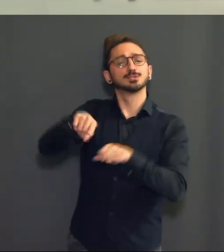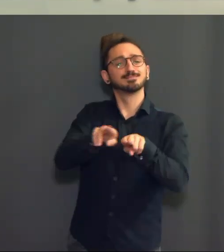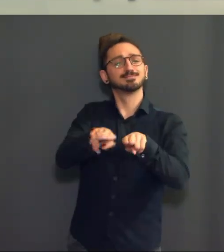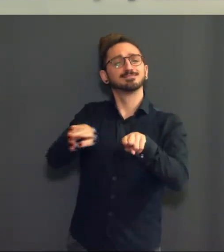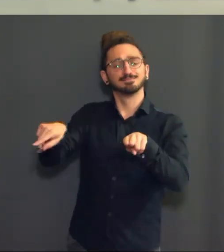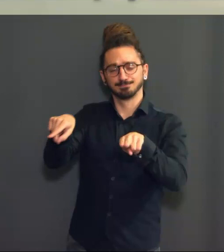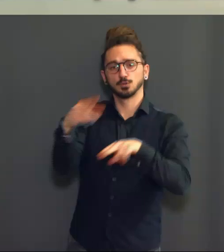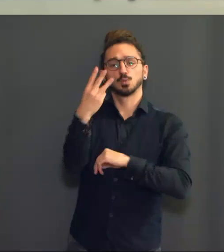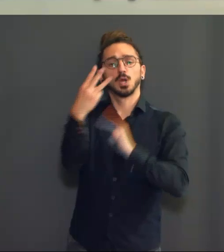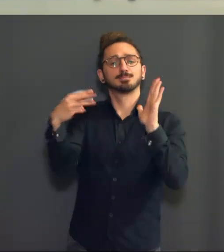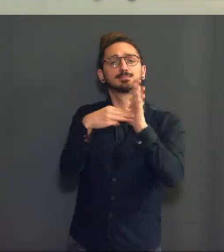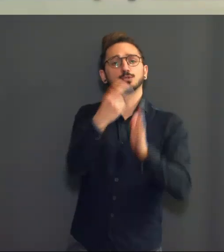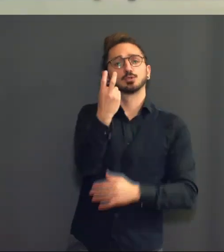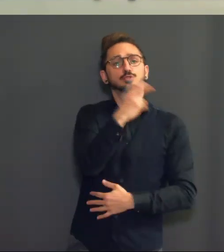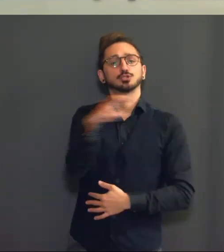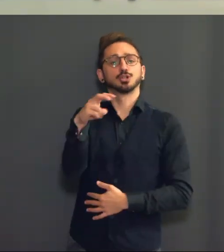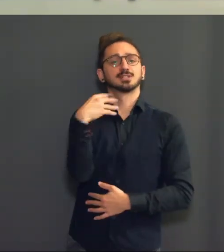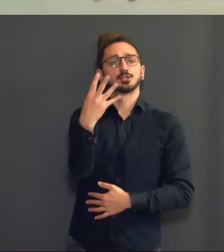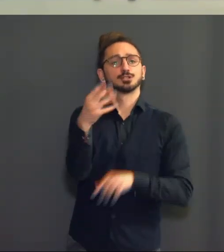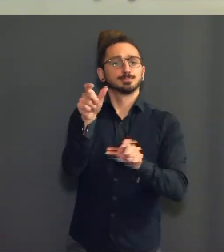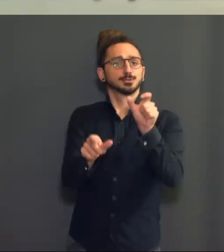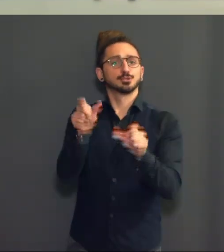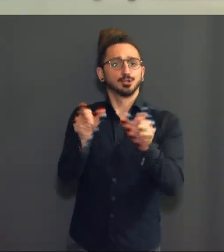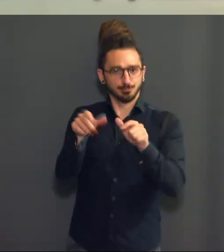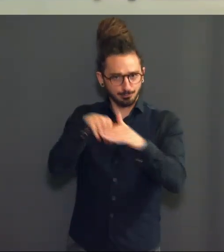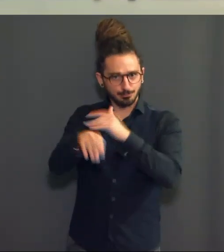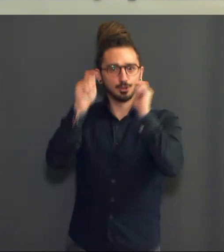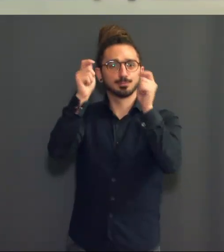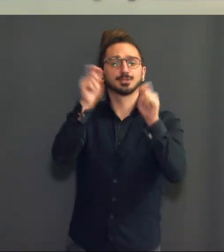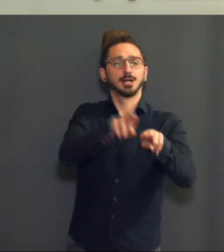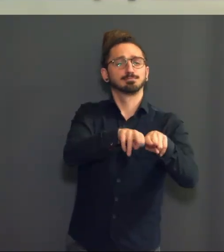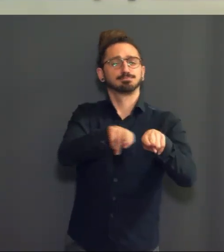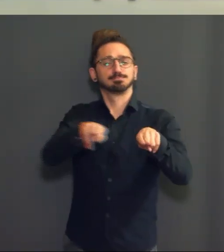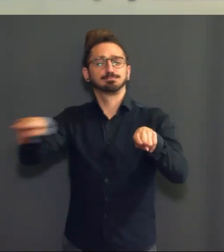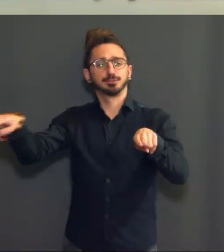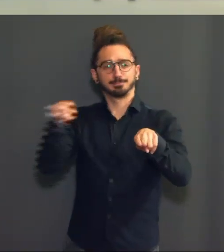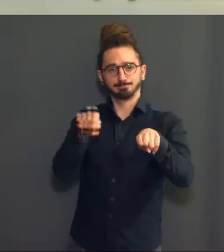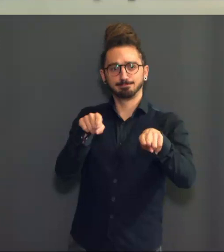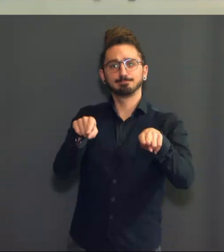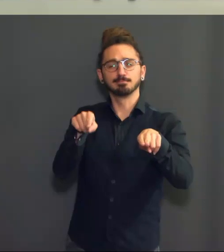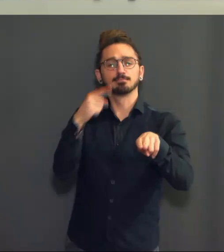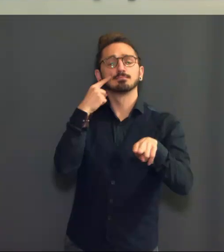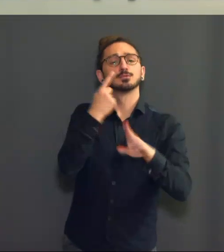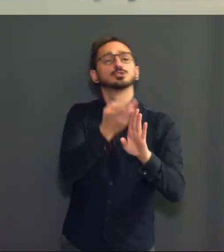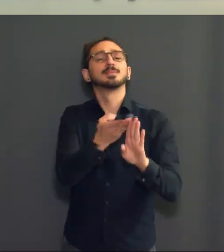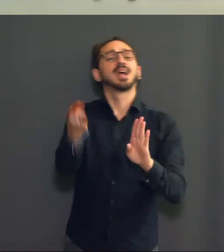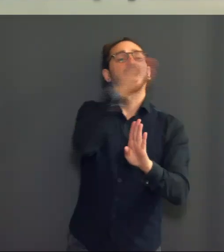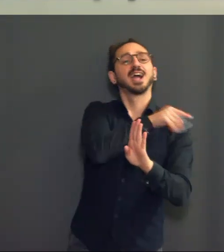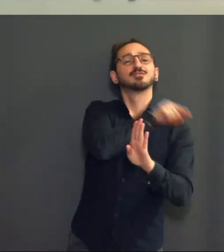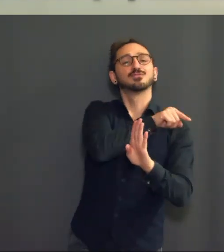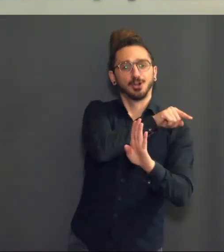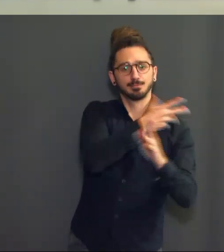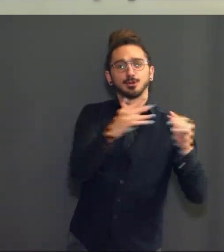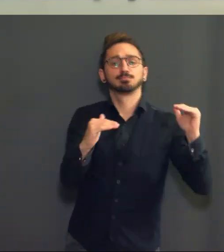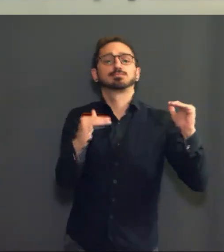Covid hospitalisés, ce qui est 5% de plus qu'il y a une semaine. Parmi tous ces patients, 919 sont aux